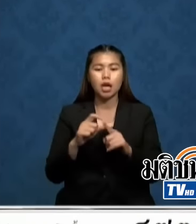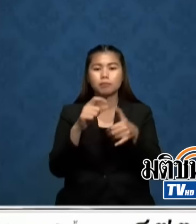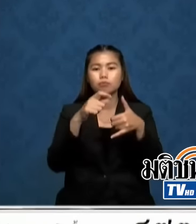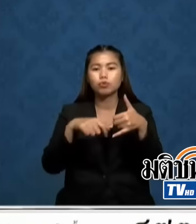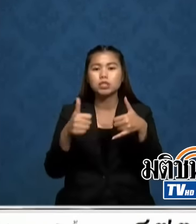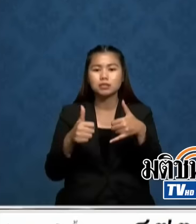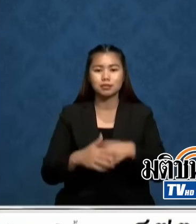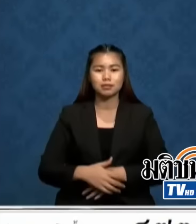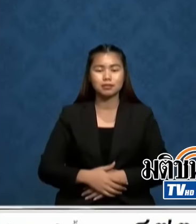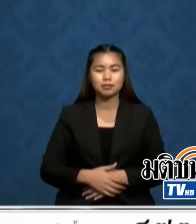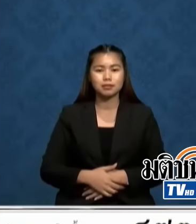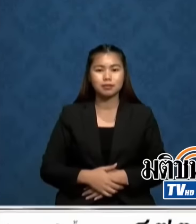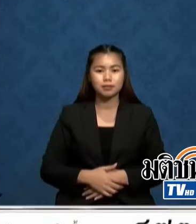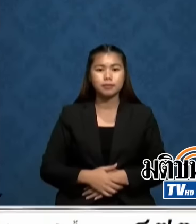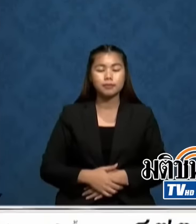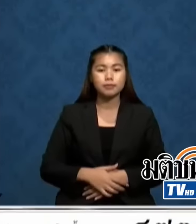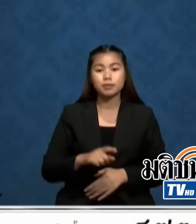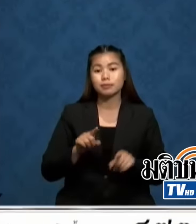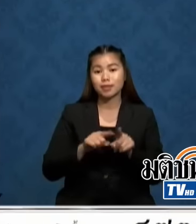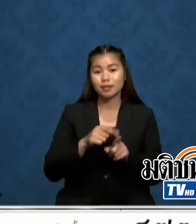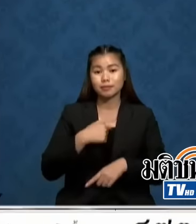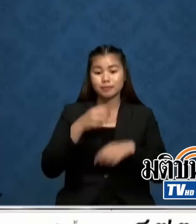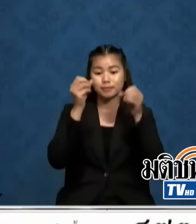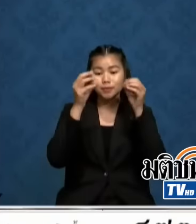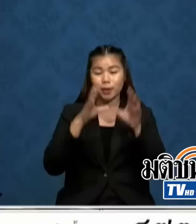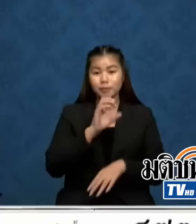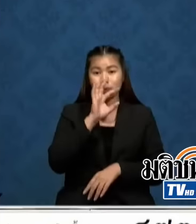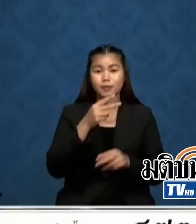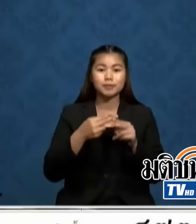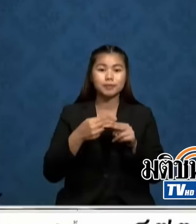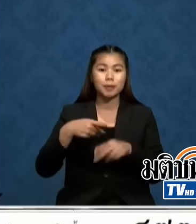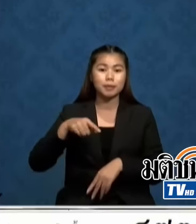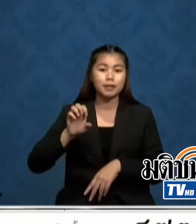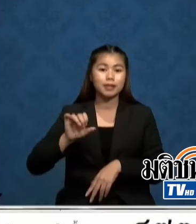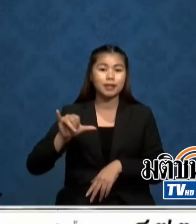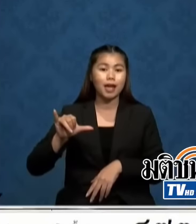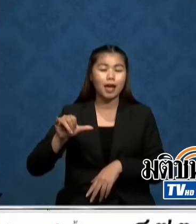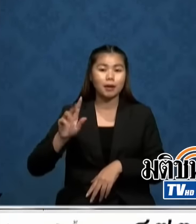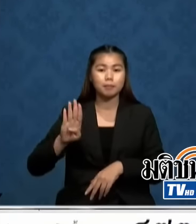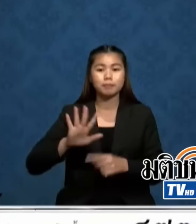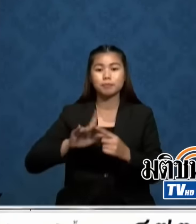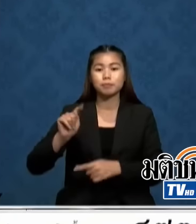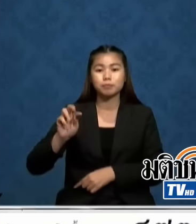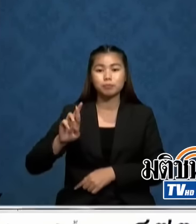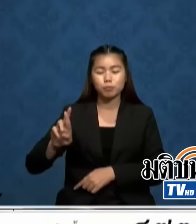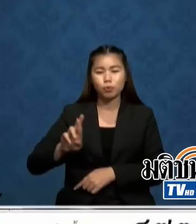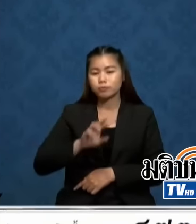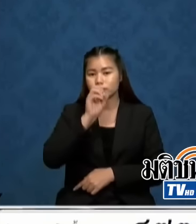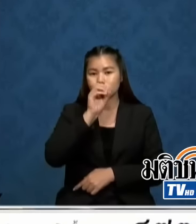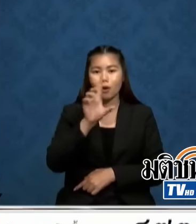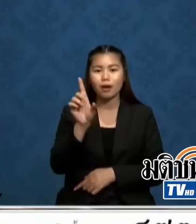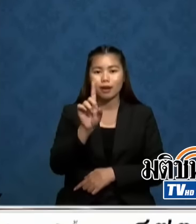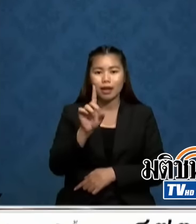คนดีนั่นแท่านประธานครับอาจารย์ของผมเอ่ยชื่อได้ครับปิยบุตรแสงกนกกุลเคยตั้งข้อสังเกตถึง